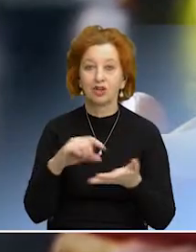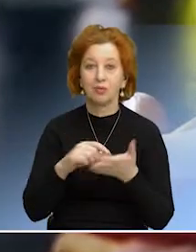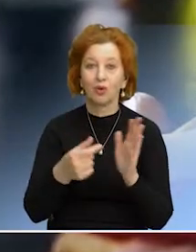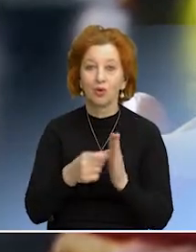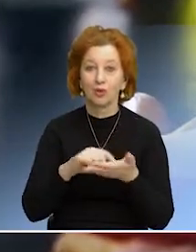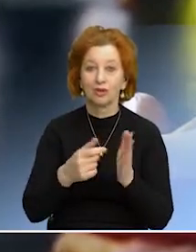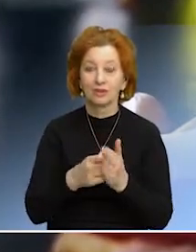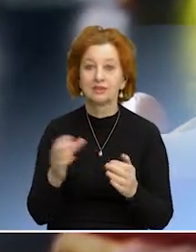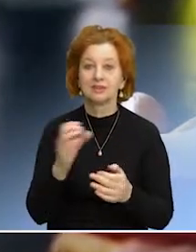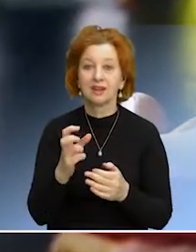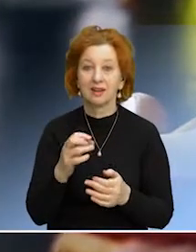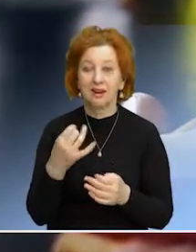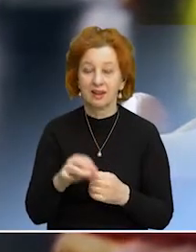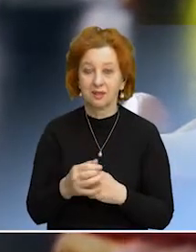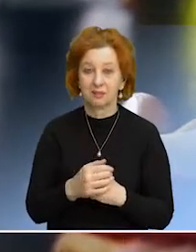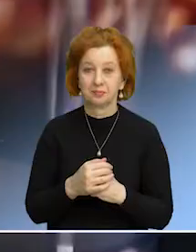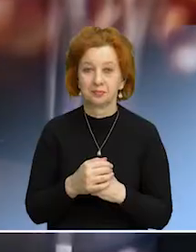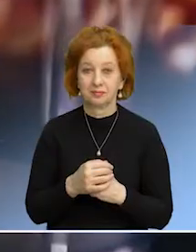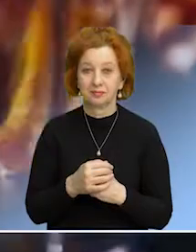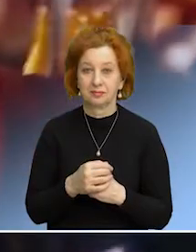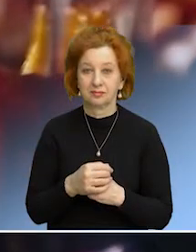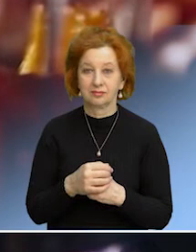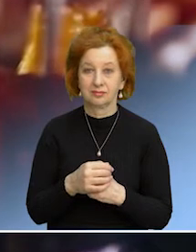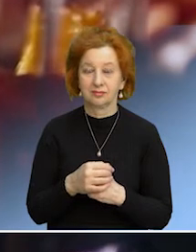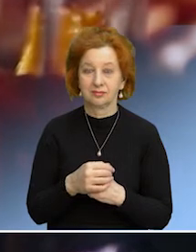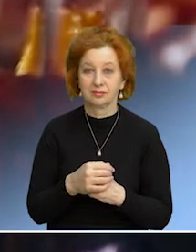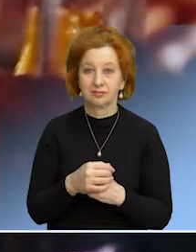Небольшими кусочками нарежьте сельдерей.